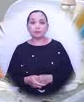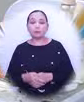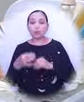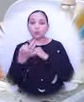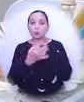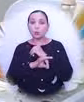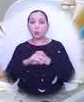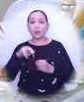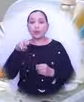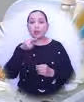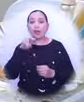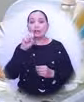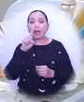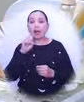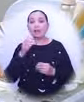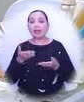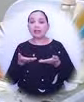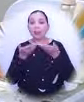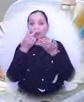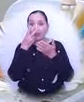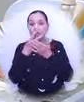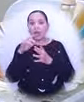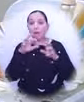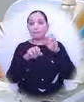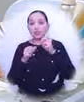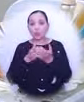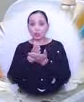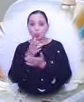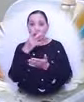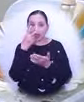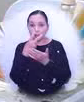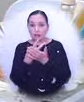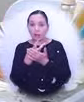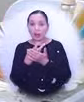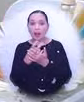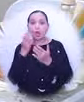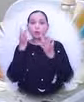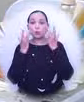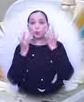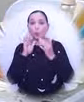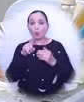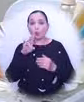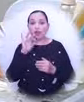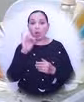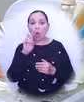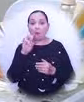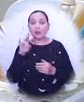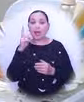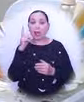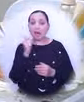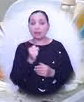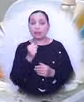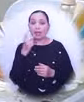So'ng dahandan tepaga qarab, massaj yo'nalishi bo'ylab turib olinadi. Bu niqobni